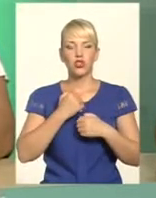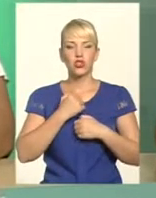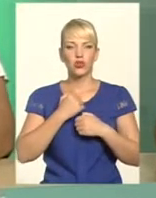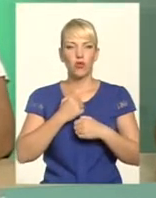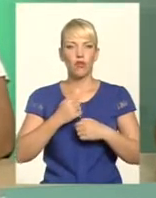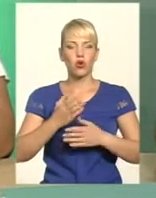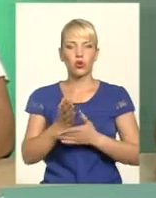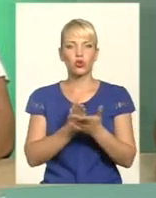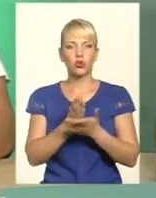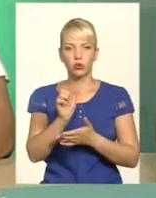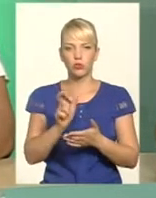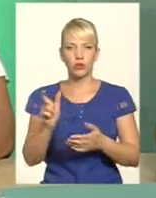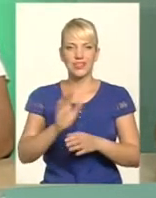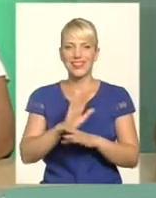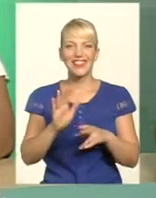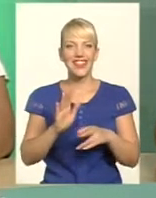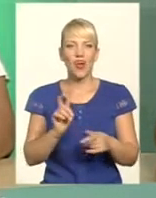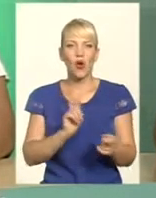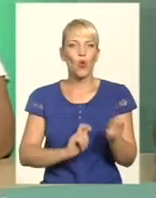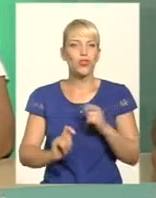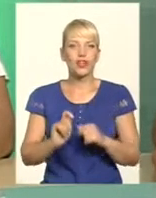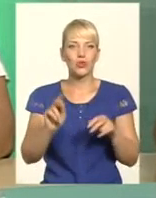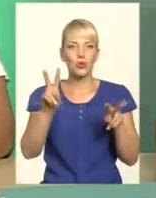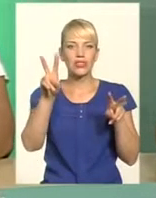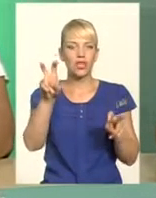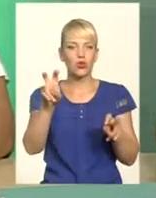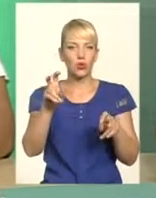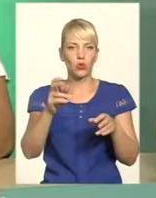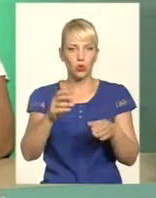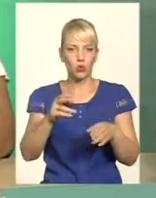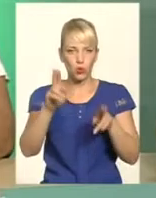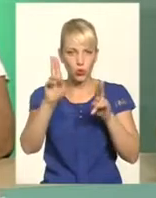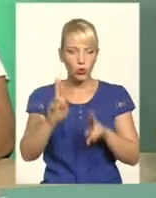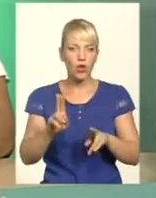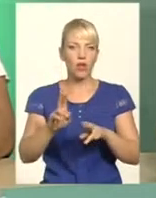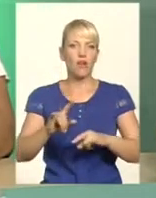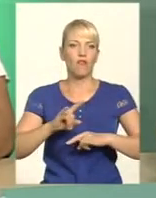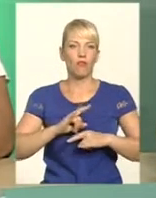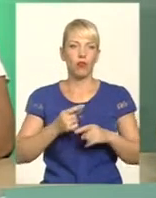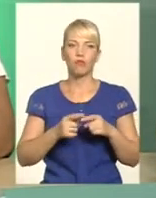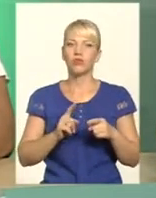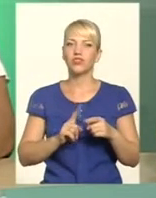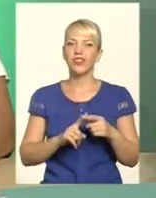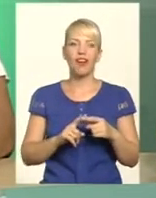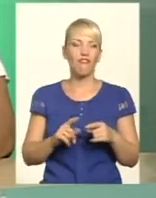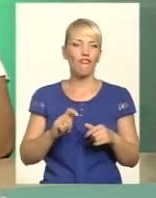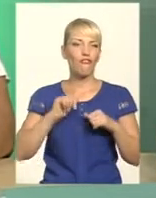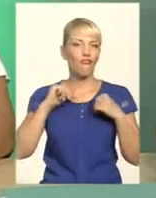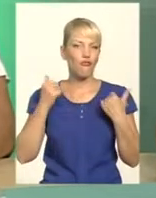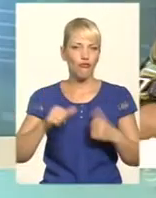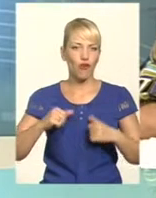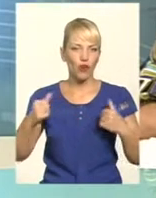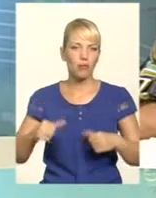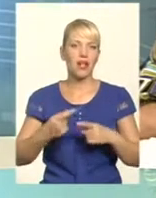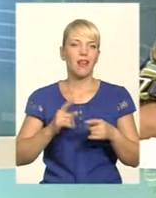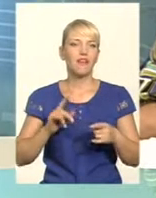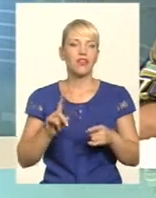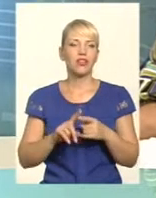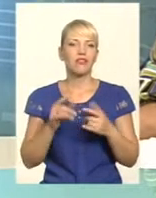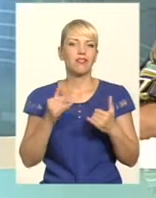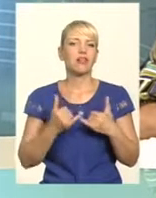тому що статутна форма вона залишається тільки, щоб, якщо говорити відверто, це для зустріч, для проведення офіційних зустрічей